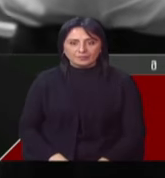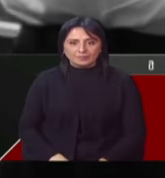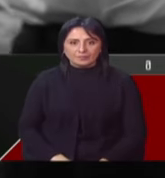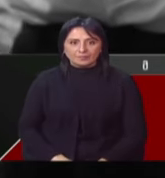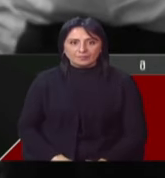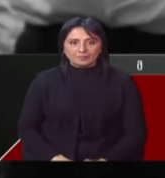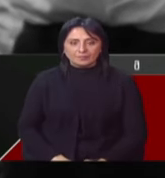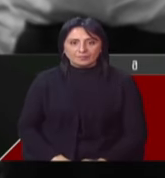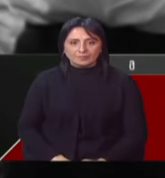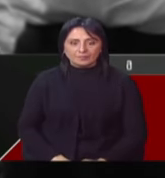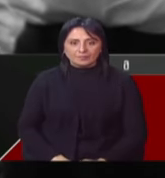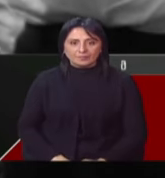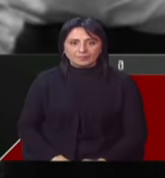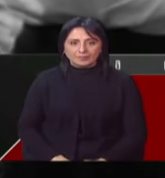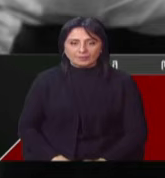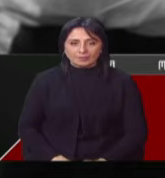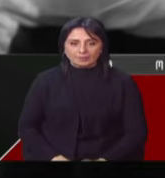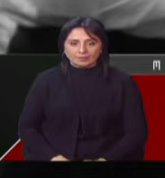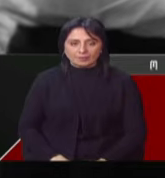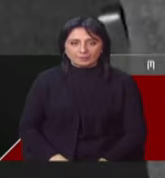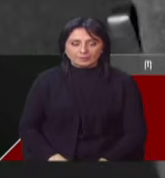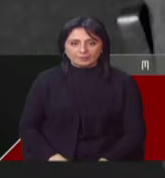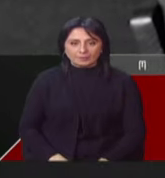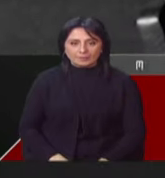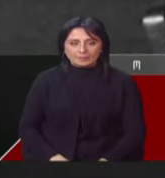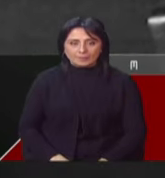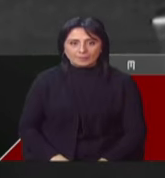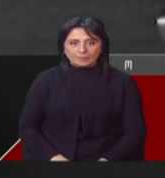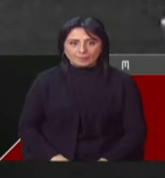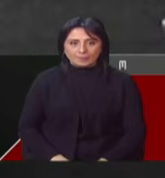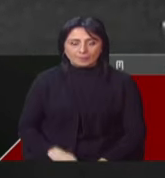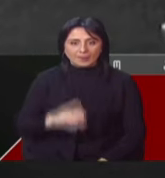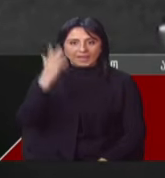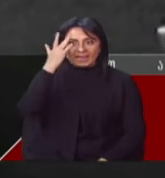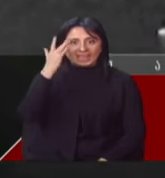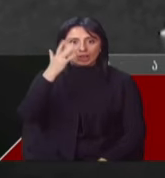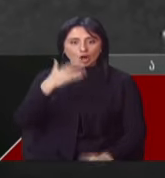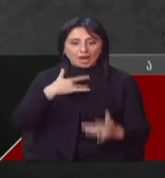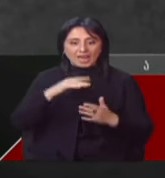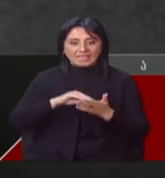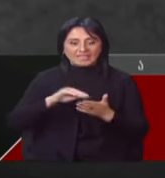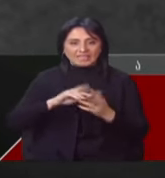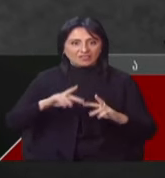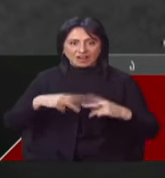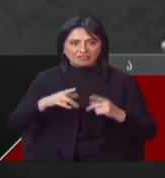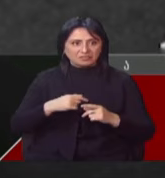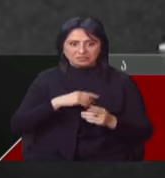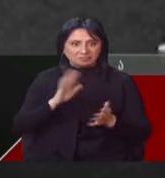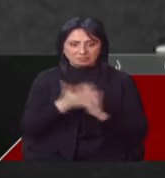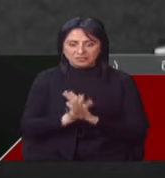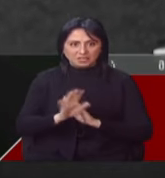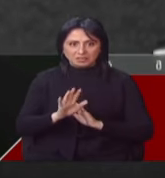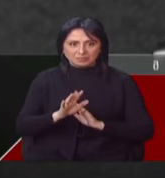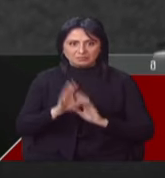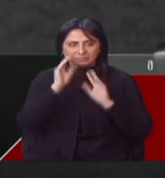ჟელატინი. ვიცი. ცენზურა იყო იდეოლოგიური. ამიტომ სცენარს მე არ ვახსოვ არავითარ